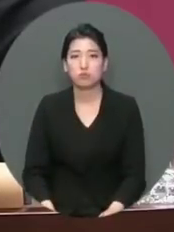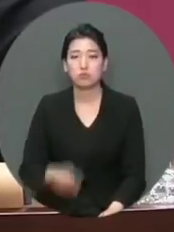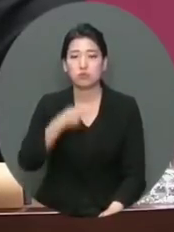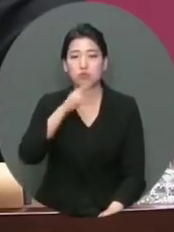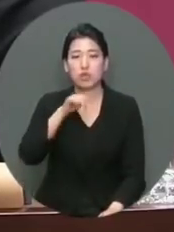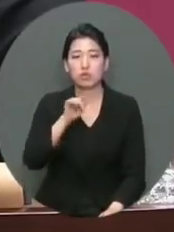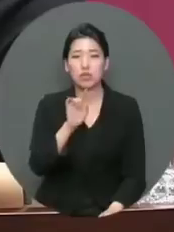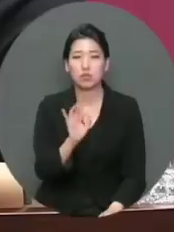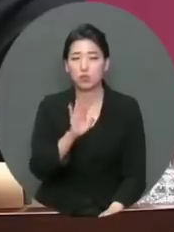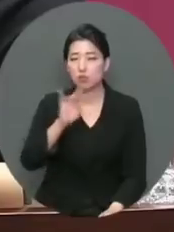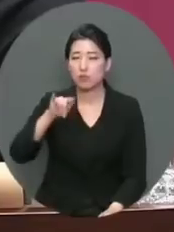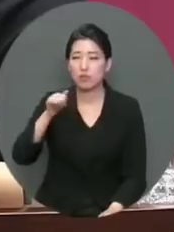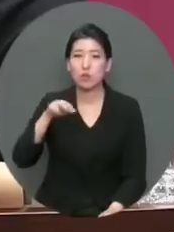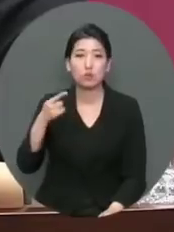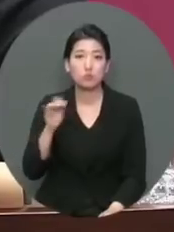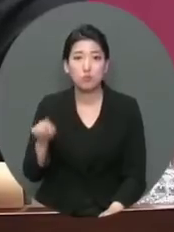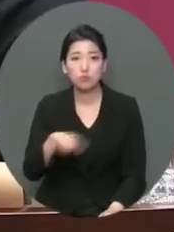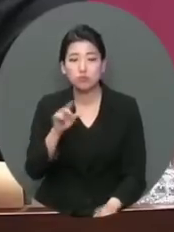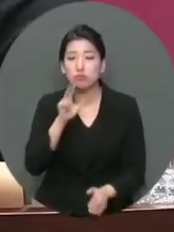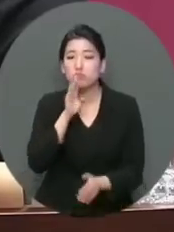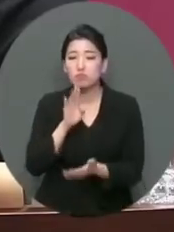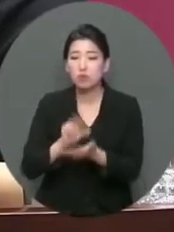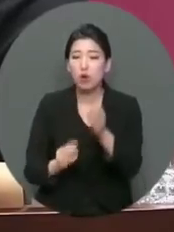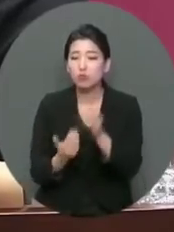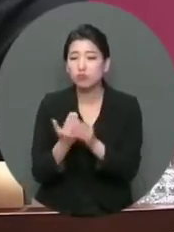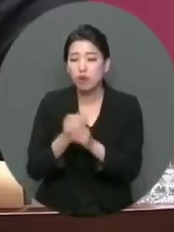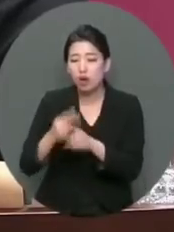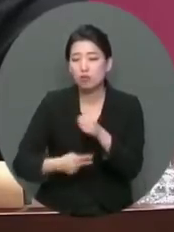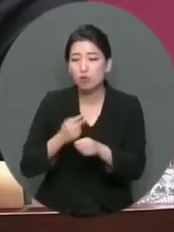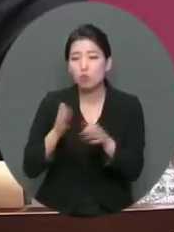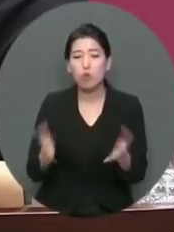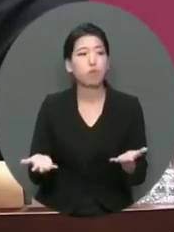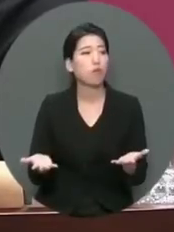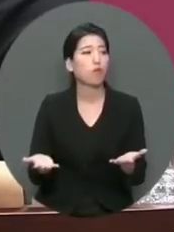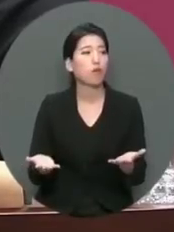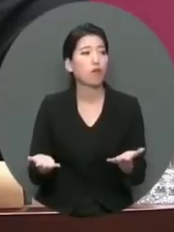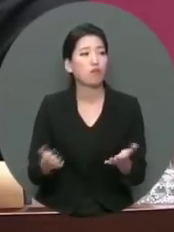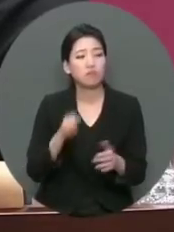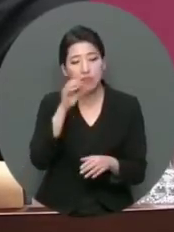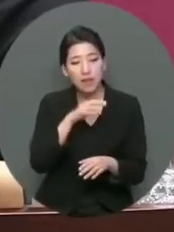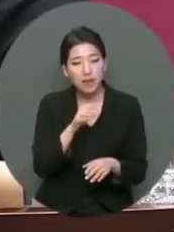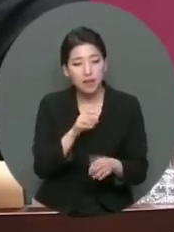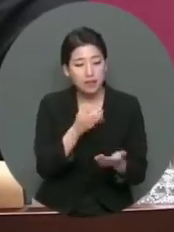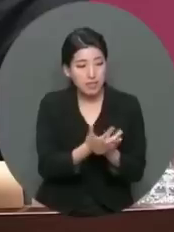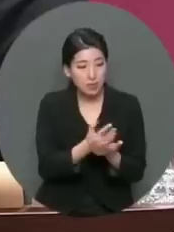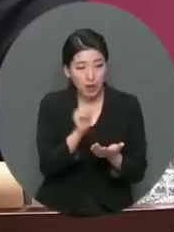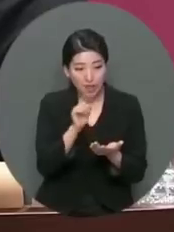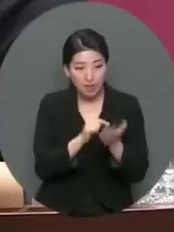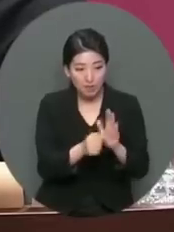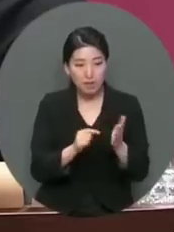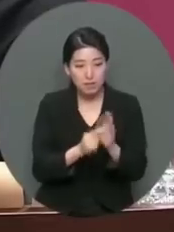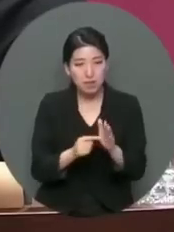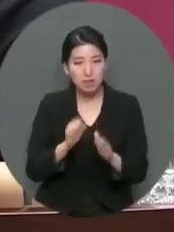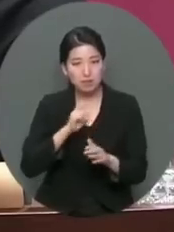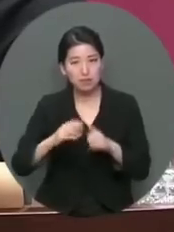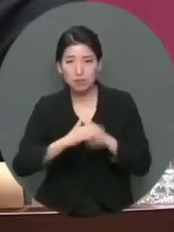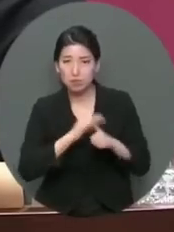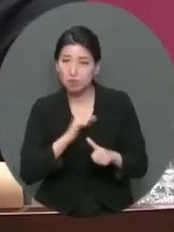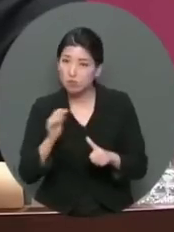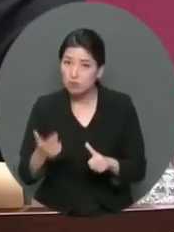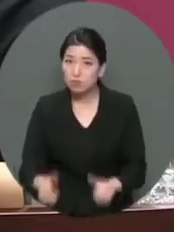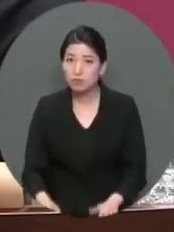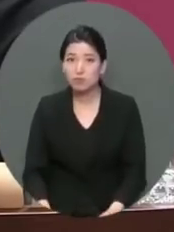백현동 쌍방울 수사 등 진실은 밝혀내지 못하고 그때그때 나오는 자료들만 언론에 흘려서 야당 탄압의 도구로 사용하는 것 아닙니까?